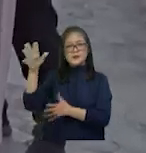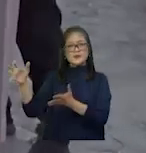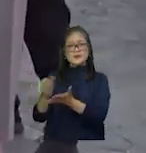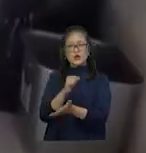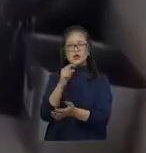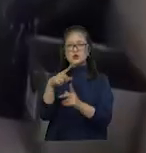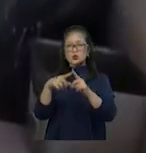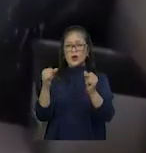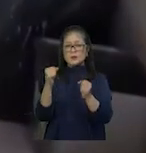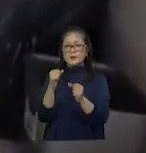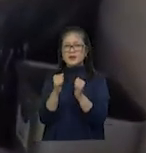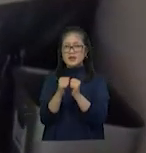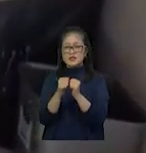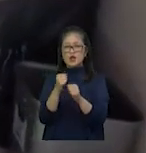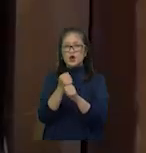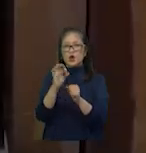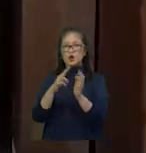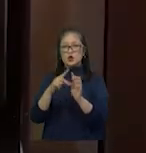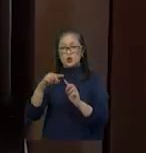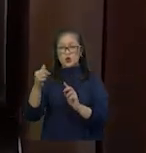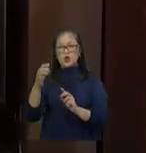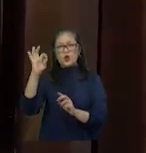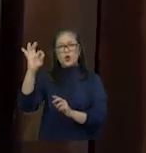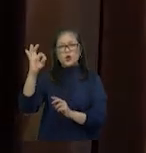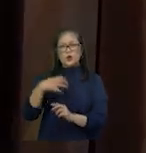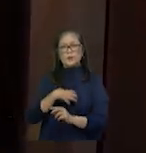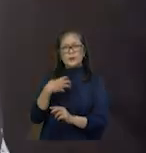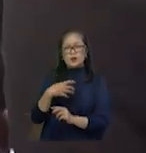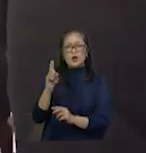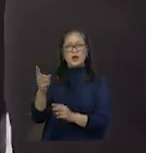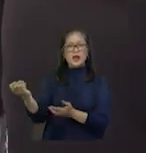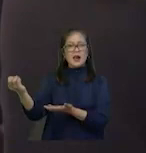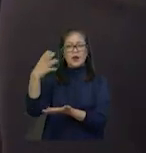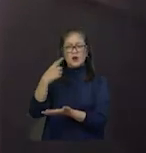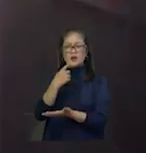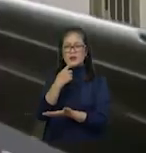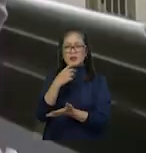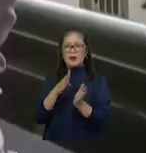Gontor dan orang tua yang menyinggung soal larangan lapor polisi jika ada masalah santri.